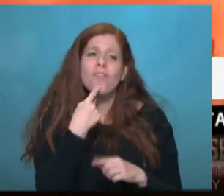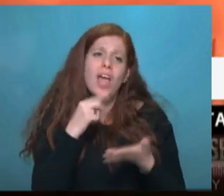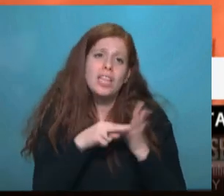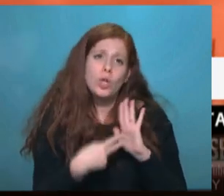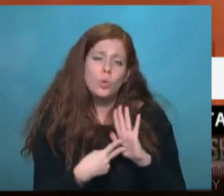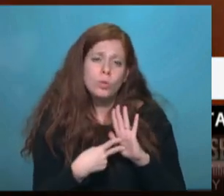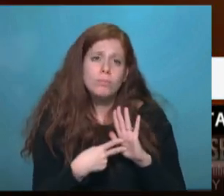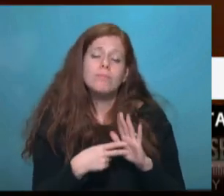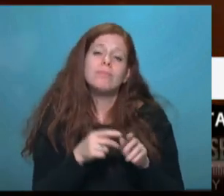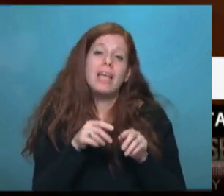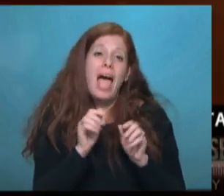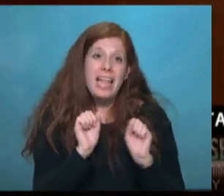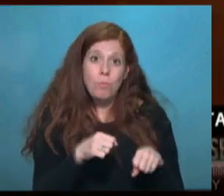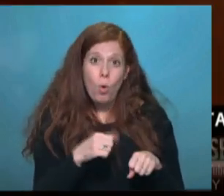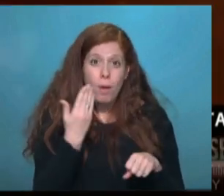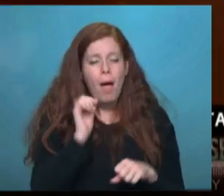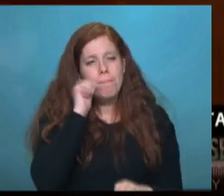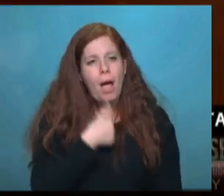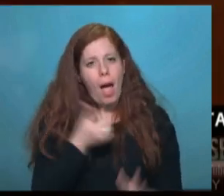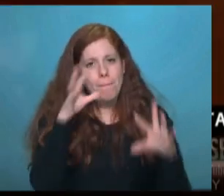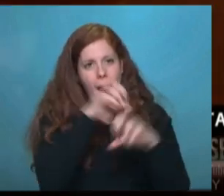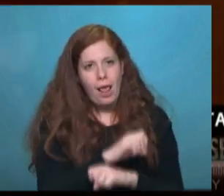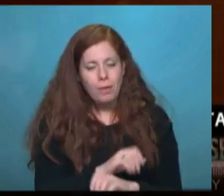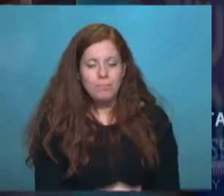הבא מתוכנן למחר בלילה.